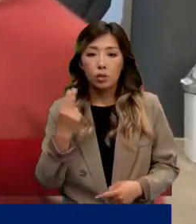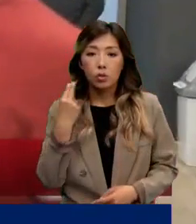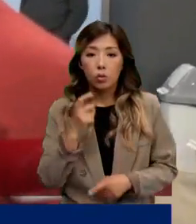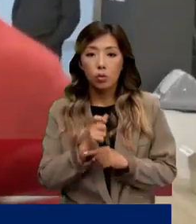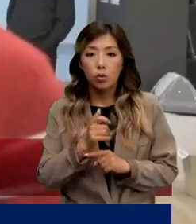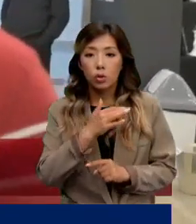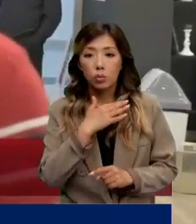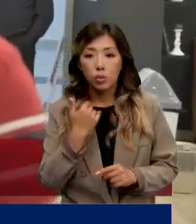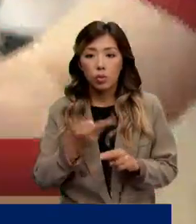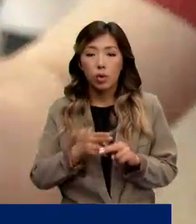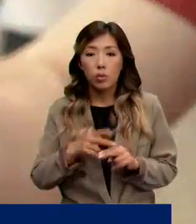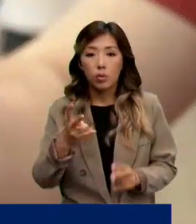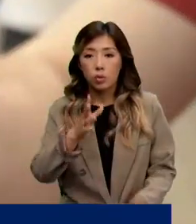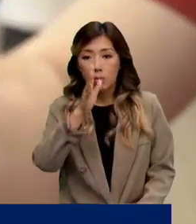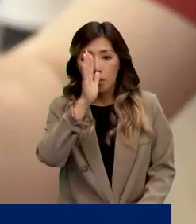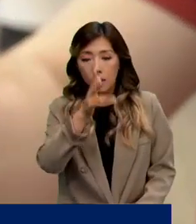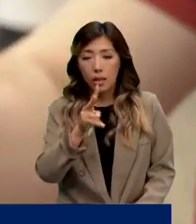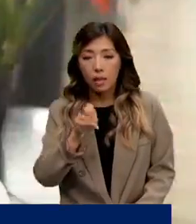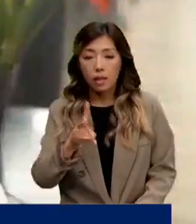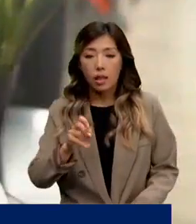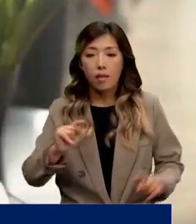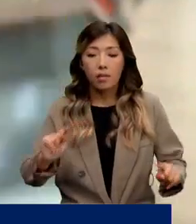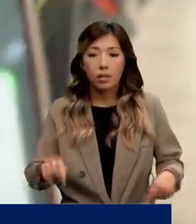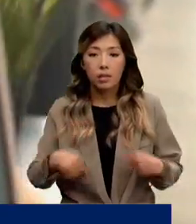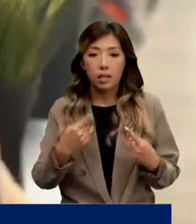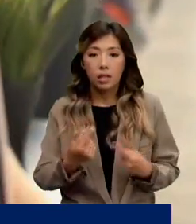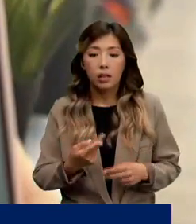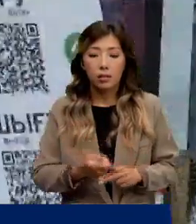в ноль, отрасли потребуется 5 лет. В случае же ввода